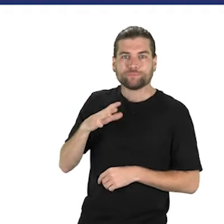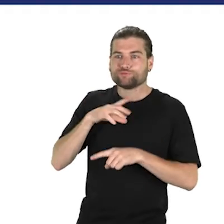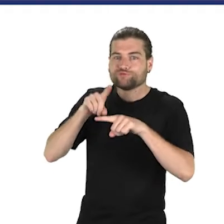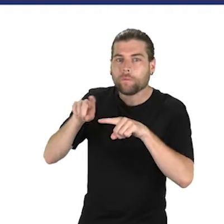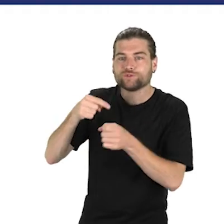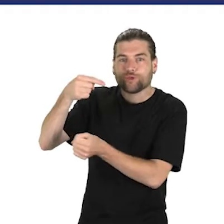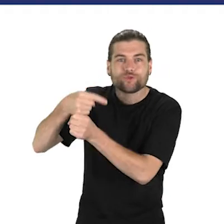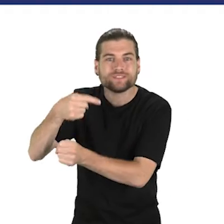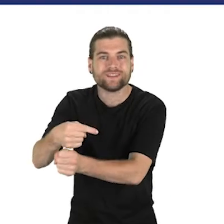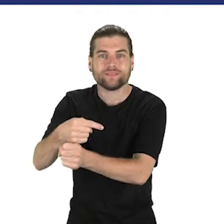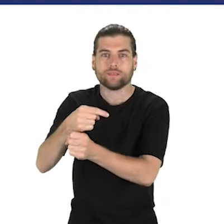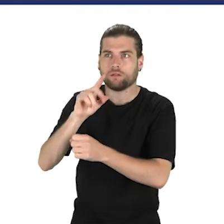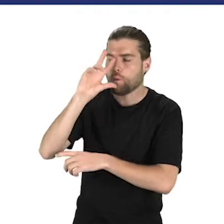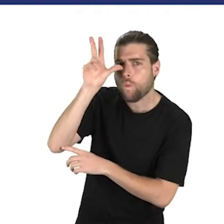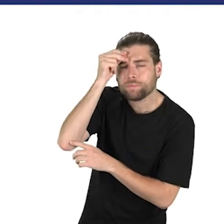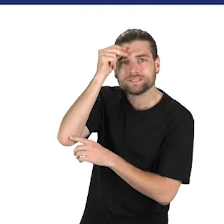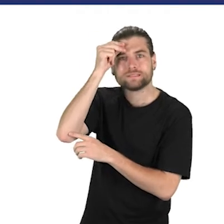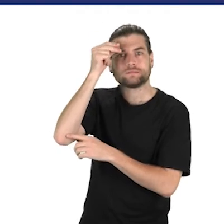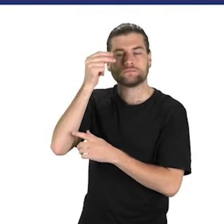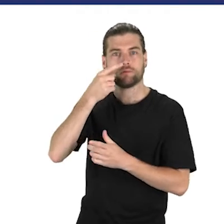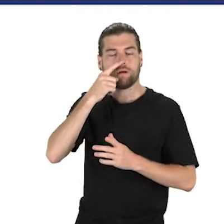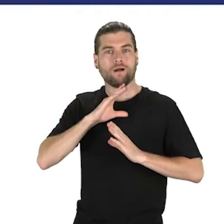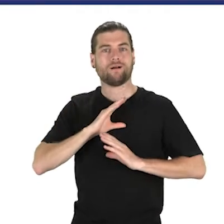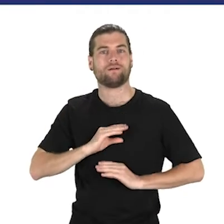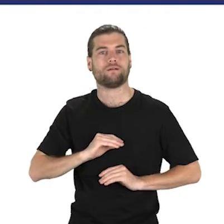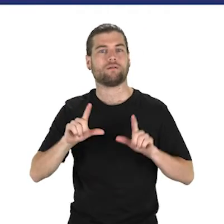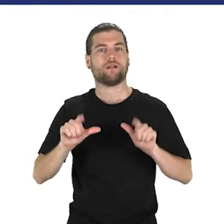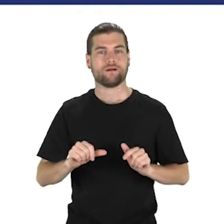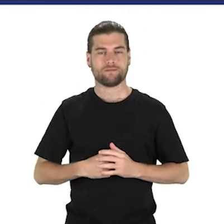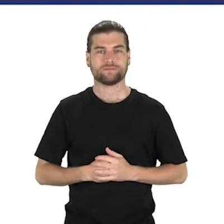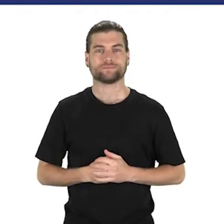Il comprend des choses, des consignes. Il est apaisé.